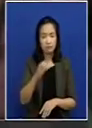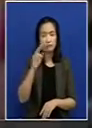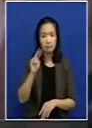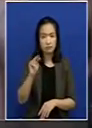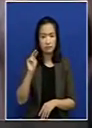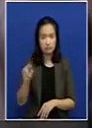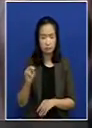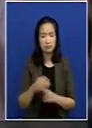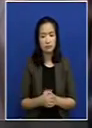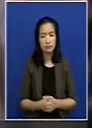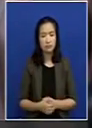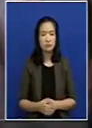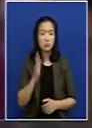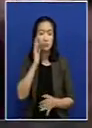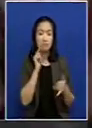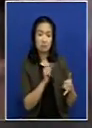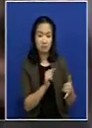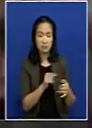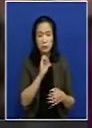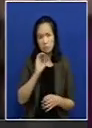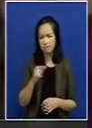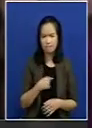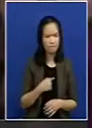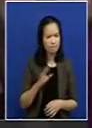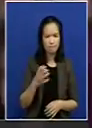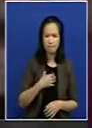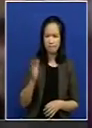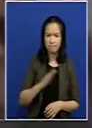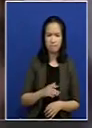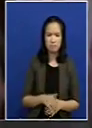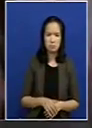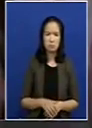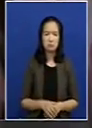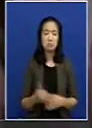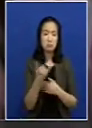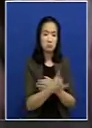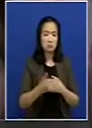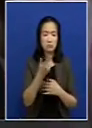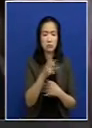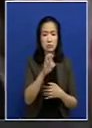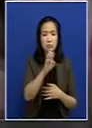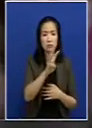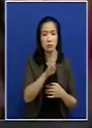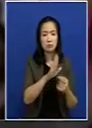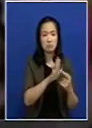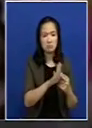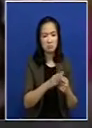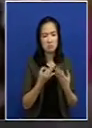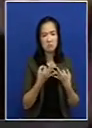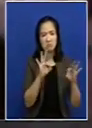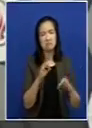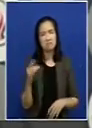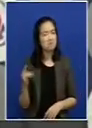ฐเซาท์แคโรไลนาโดยนายรูบิโอบอกว่าเขาจะไม่ไปคิวบาค่ะถ้าหากคิวบายังไม่มีเสรีภาพส่วนนายครู